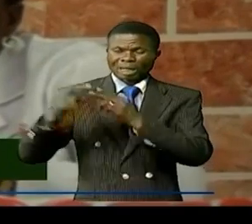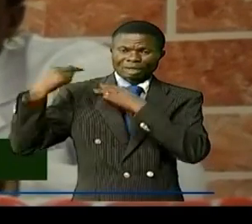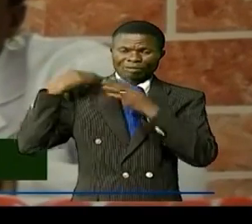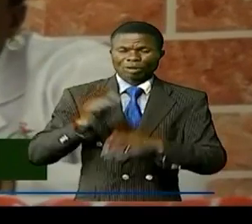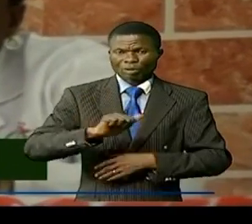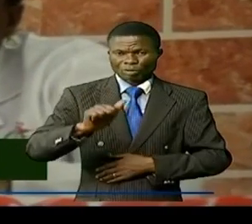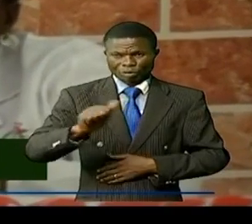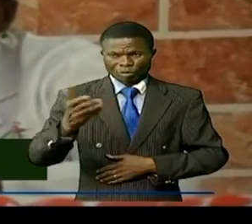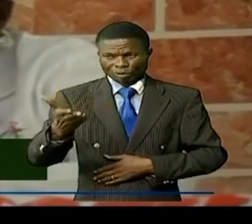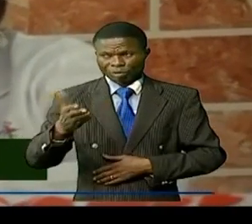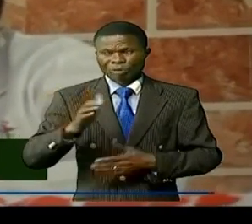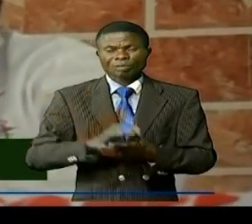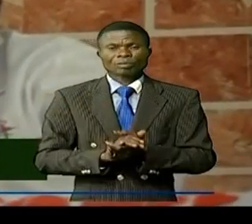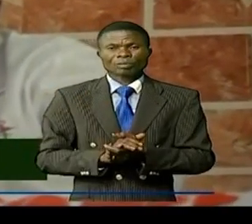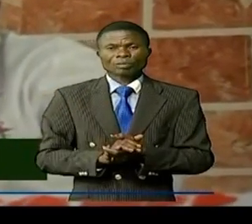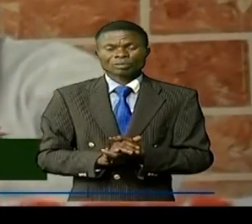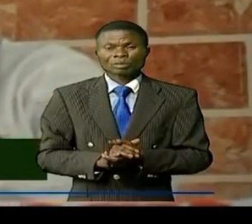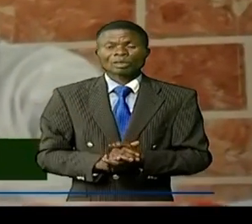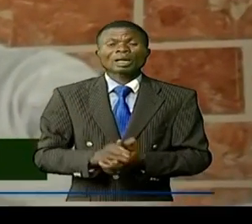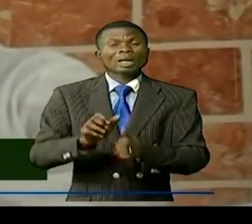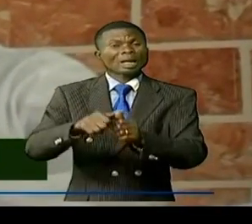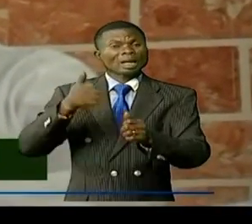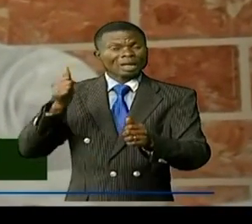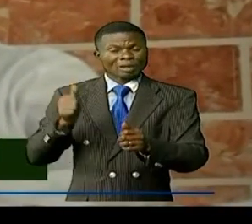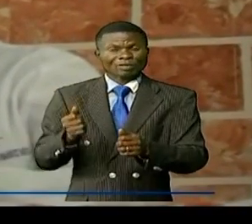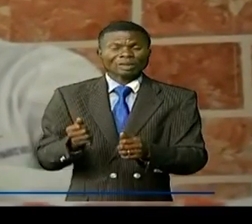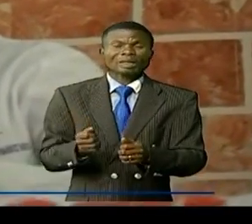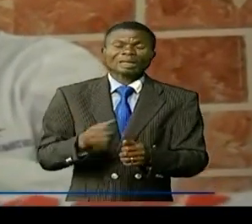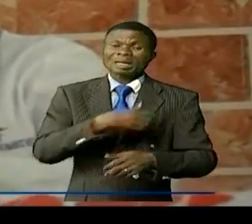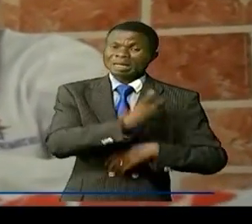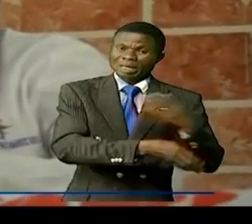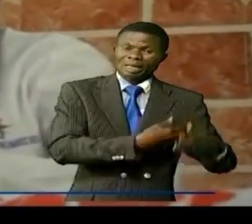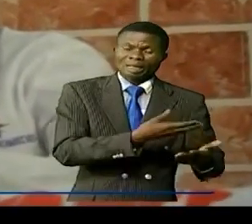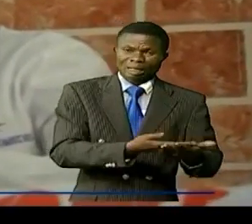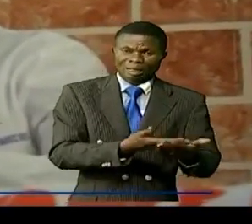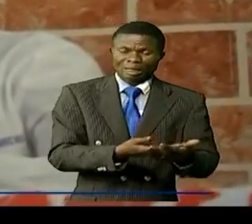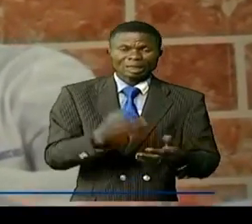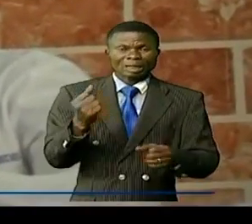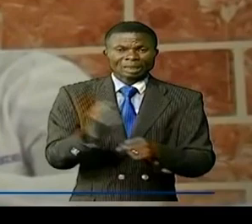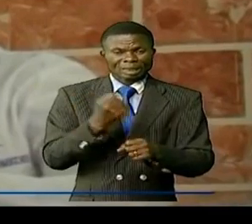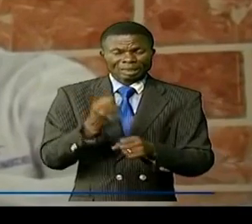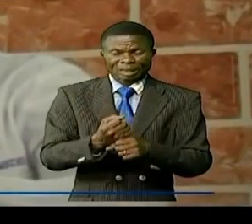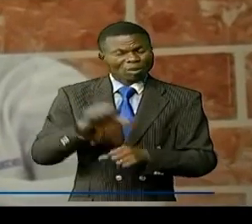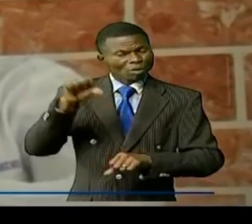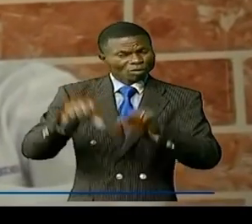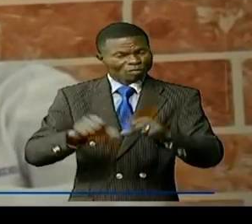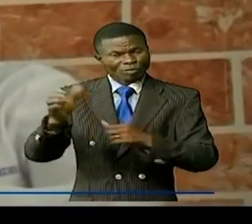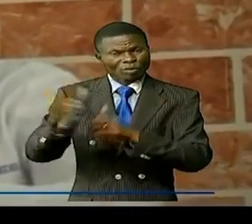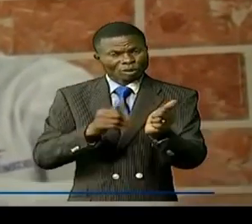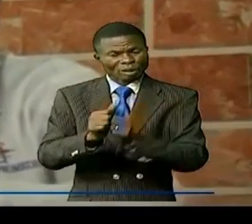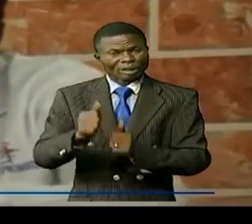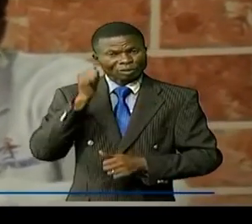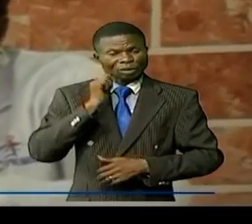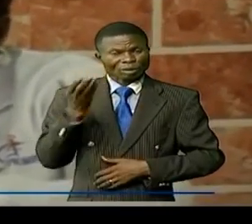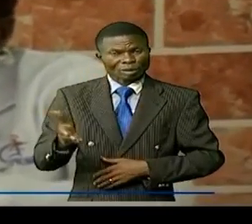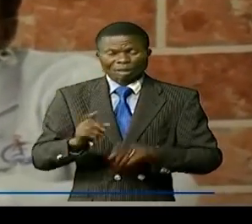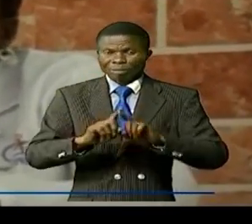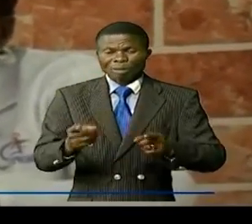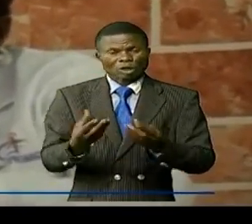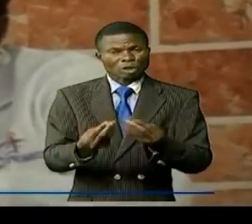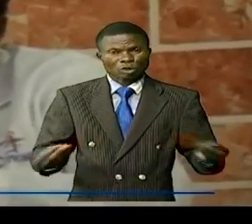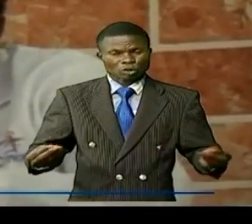les relations sexuelles, parce que ce sont des relations qui se focalisent seulement sur le sexe, mais en fait, il n'y a pas vraiment